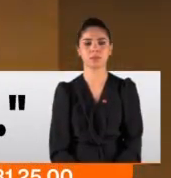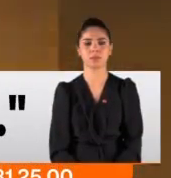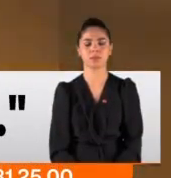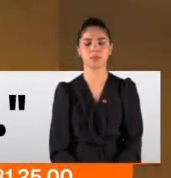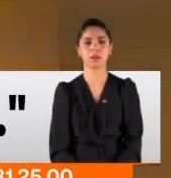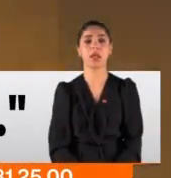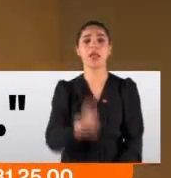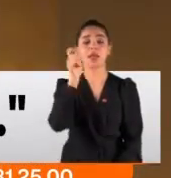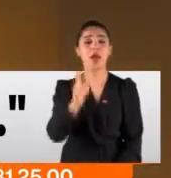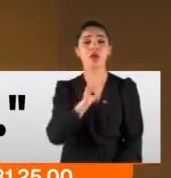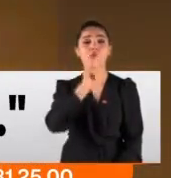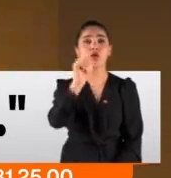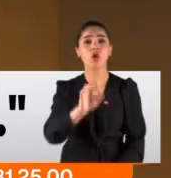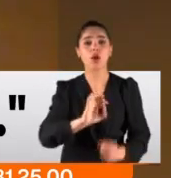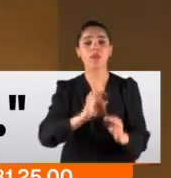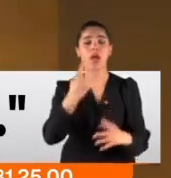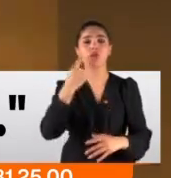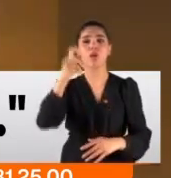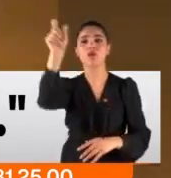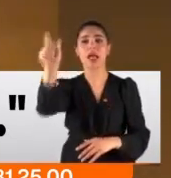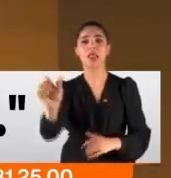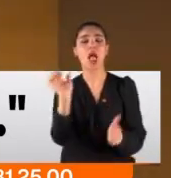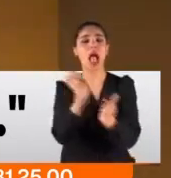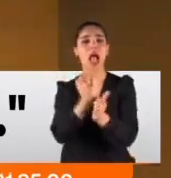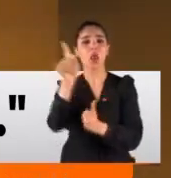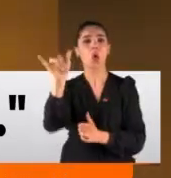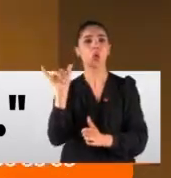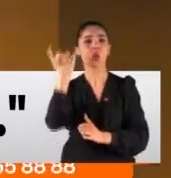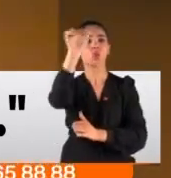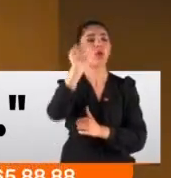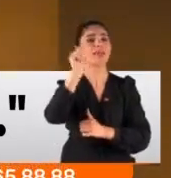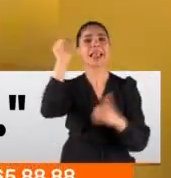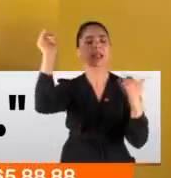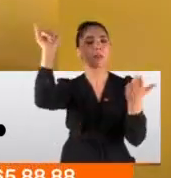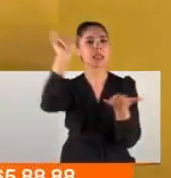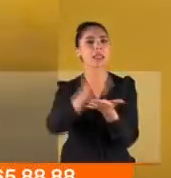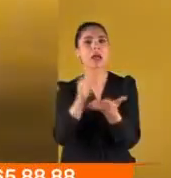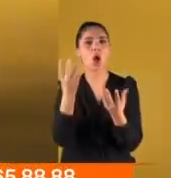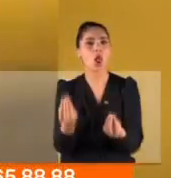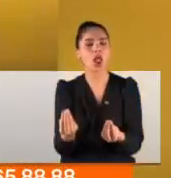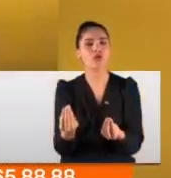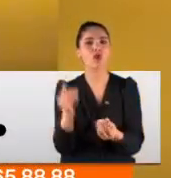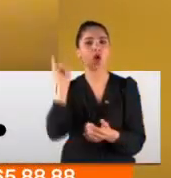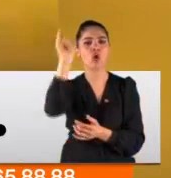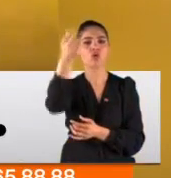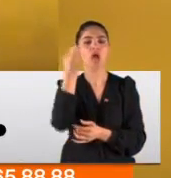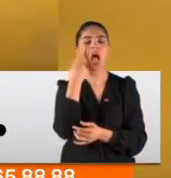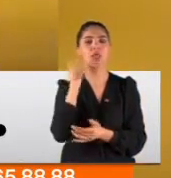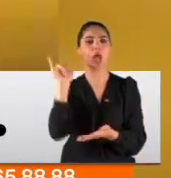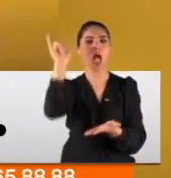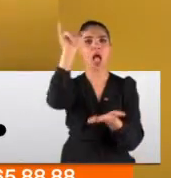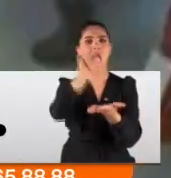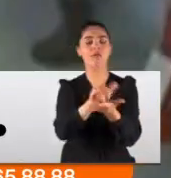Ancak asıl soru şuydu, Başkan Erdoğan ve ailesini taşıyan uçak ne zaman iniş yapacaktı? Uçak daha Atatürk